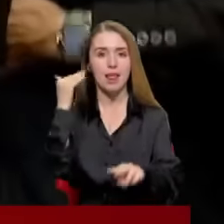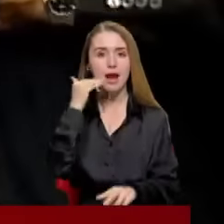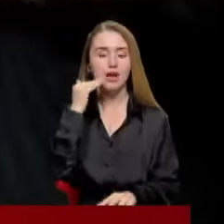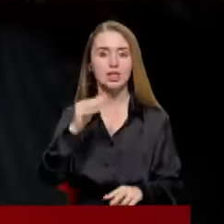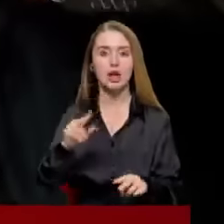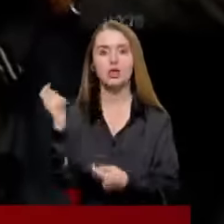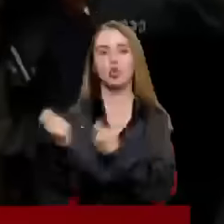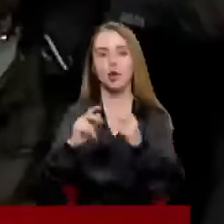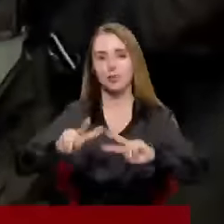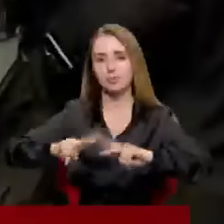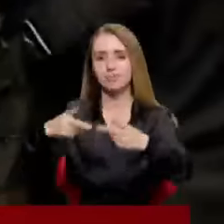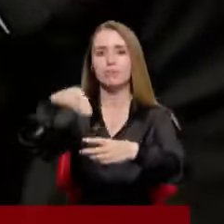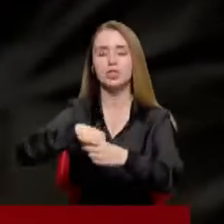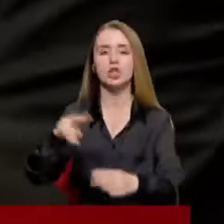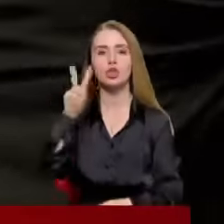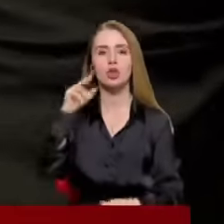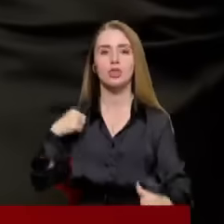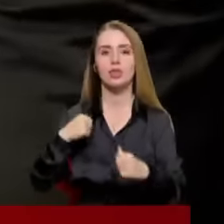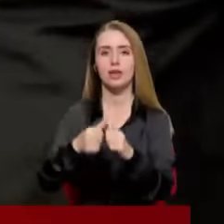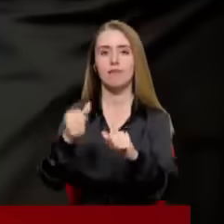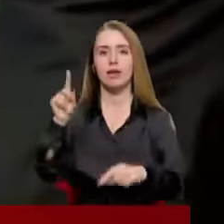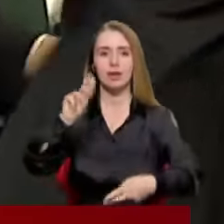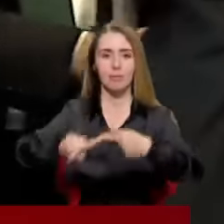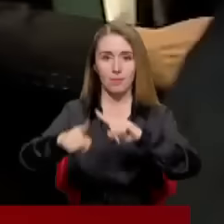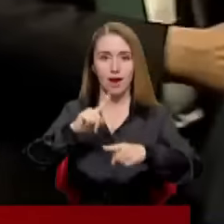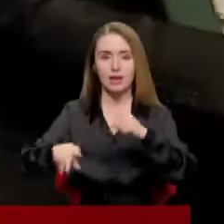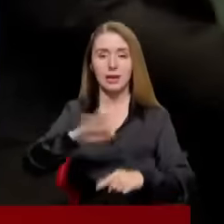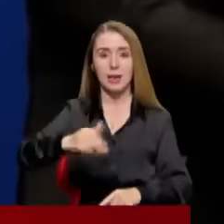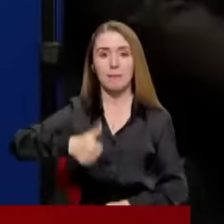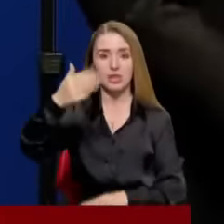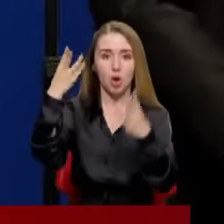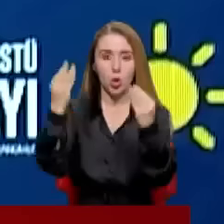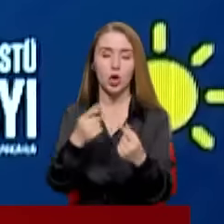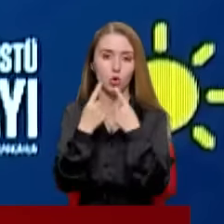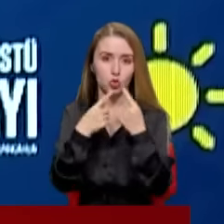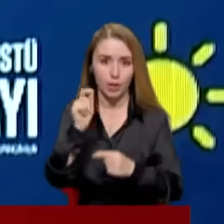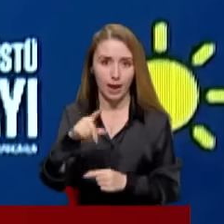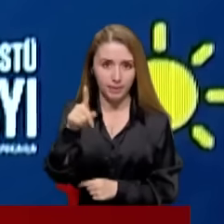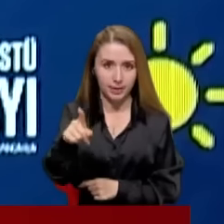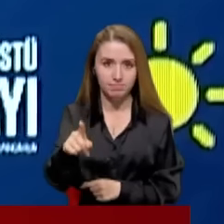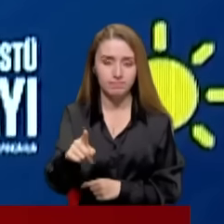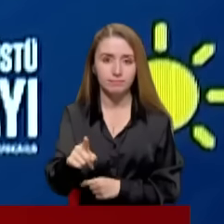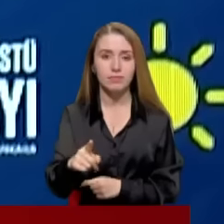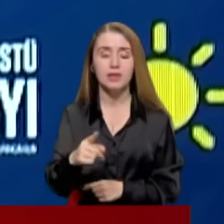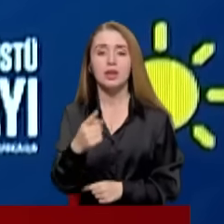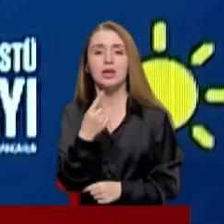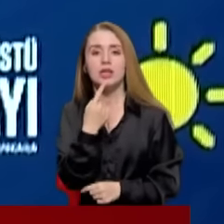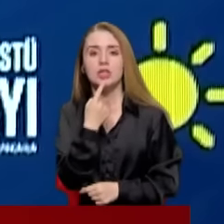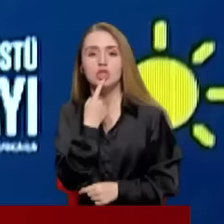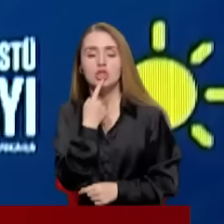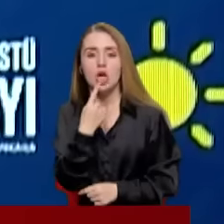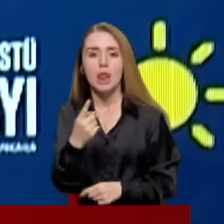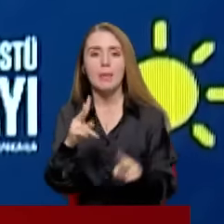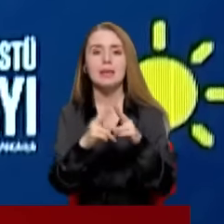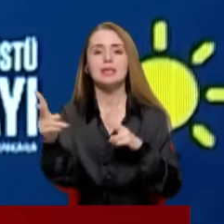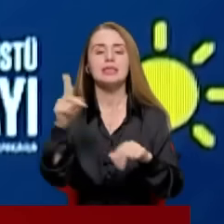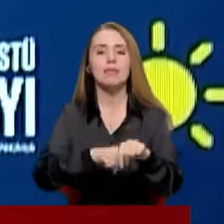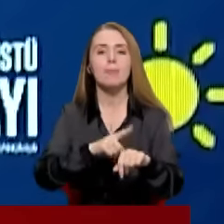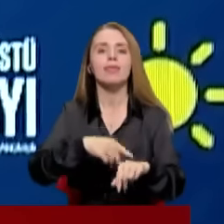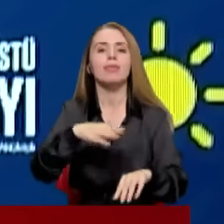koltuğu devretmek için son kez İYİ Parti genel başkanı sıfatıyla kürsüdeydi. Sadece söz söyleme sırasında